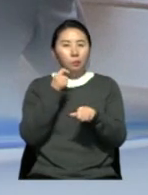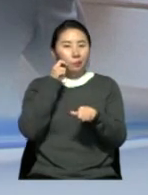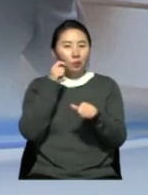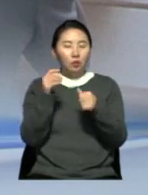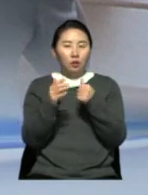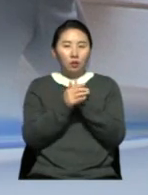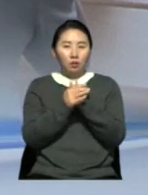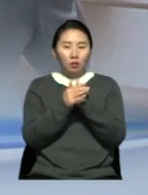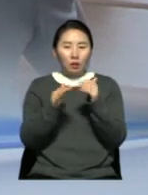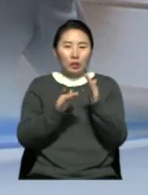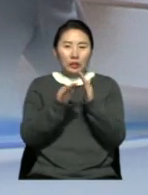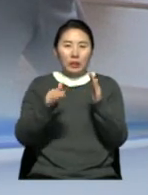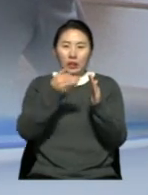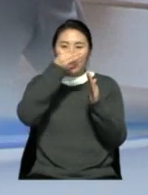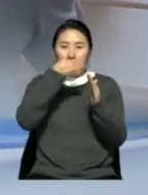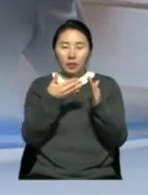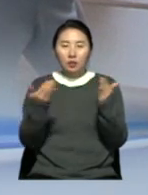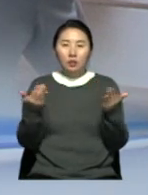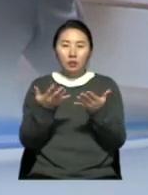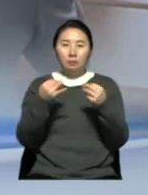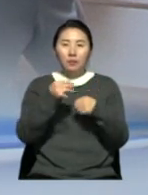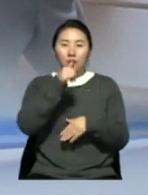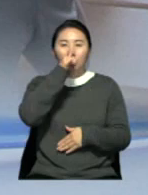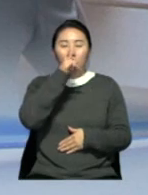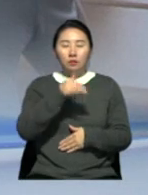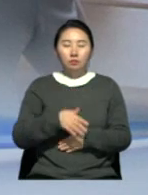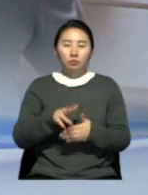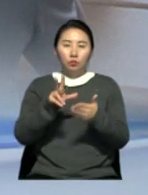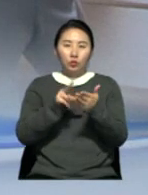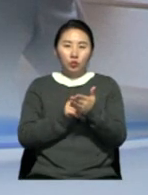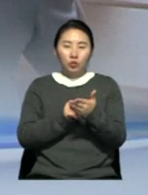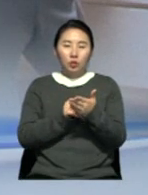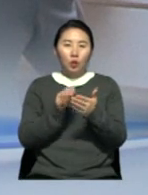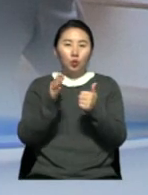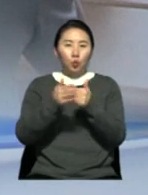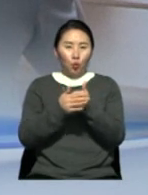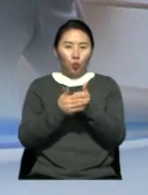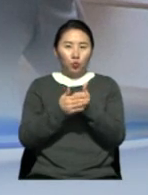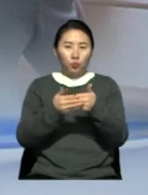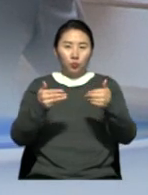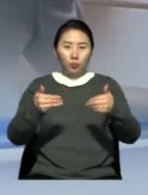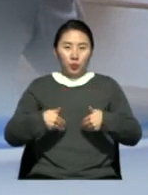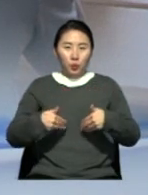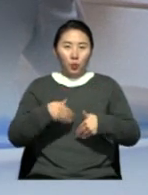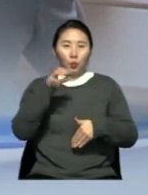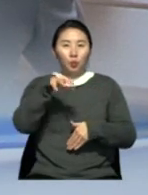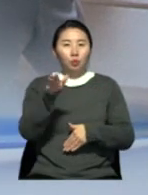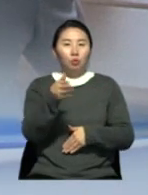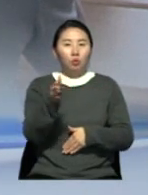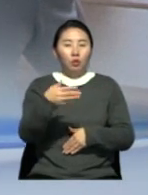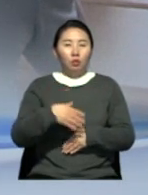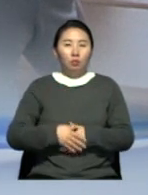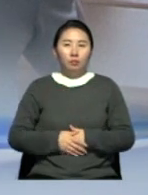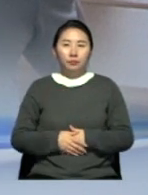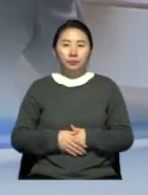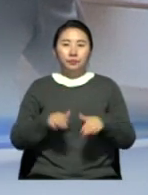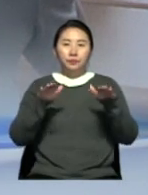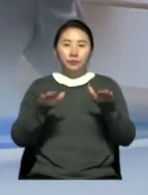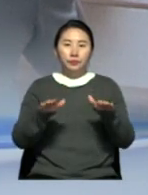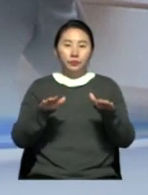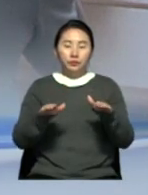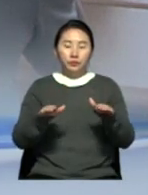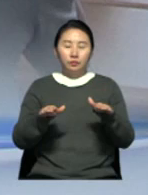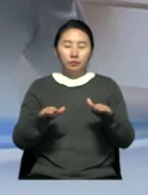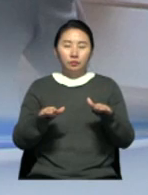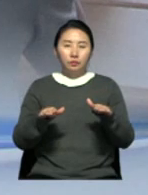가정사 로 힘들어 하는 청소년들이 많습니다 문제는 도움 청할 곳이 마땅치 않다는 건데요 이번시간